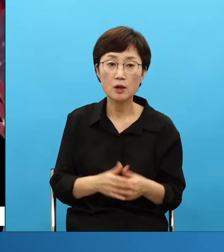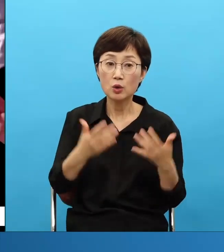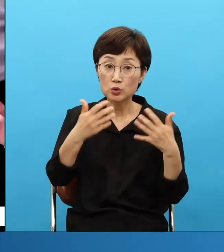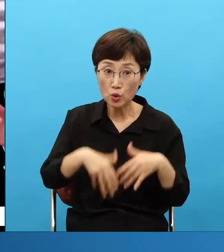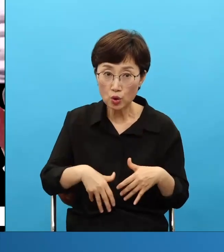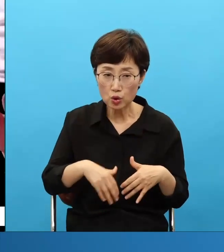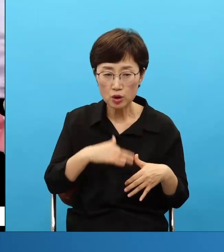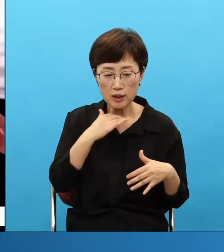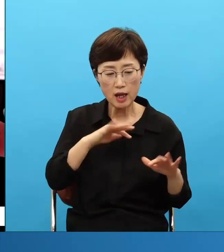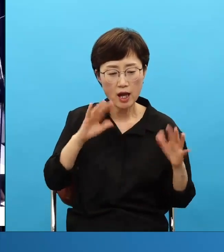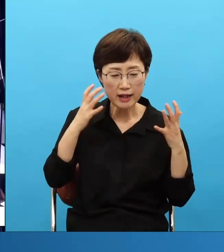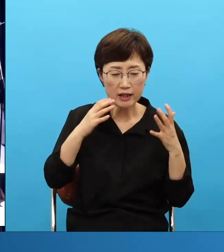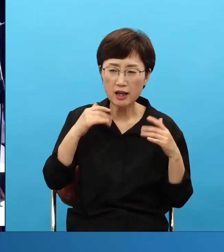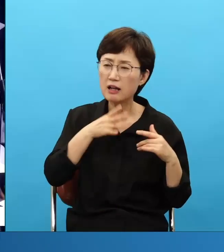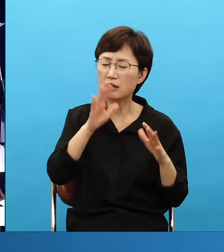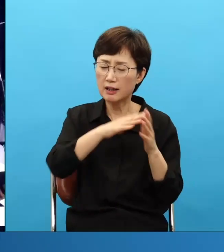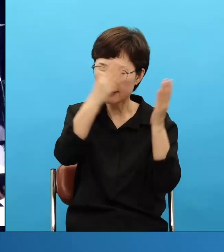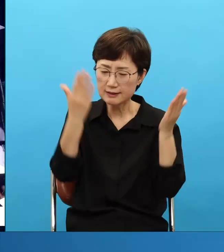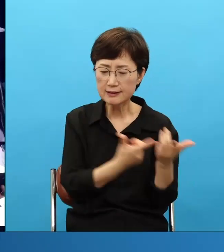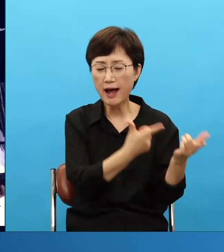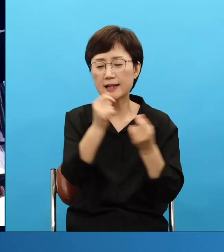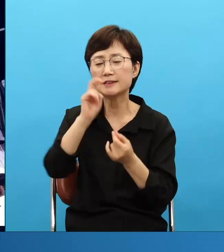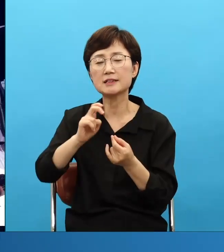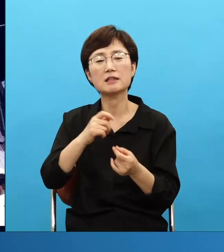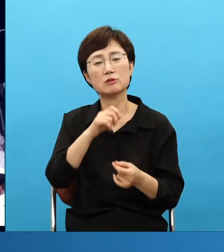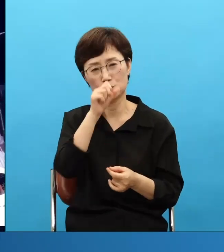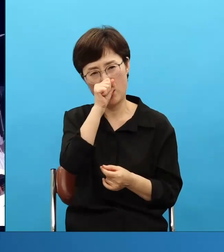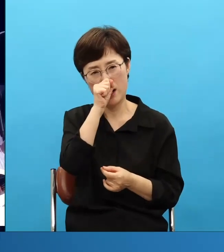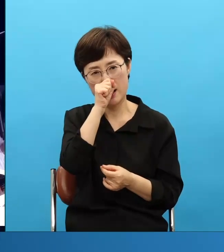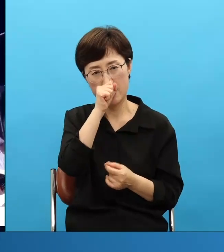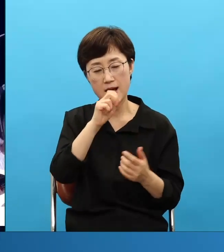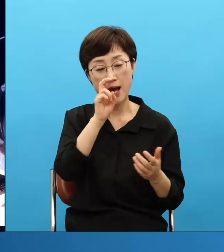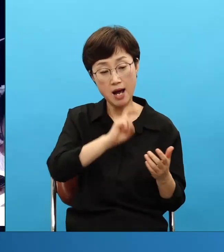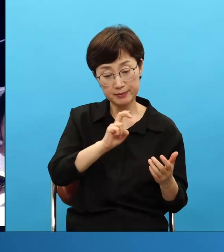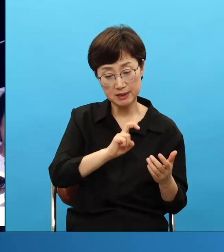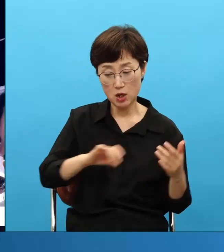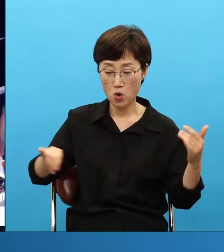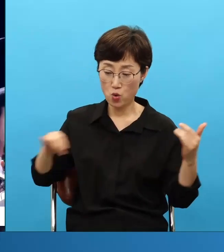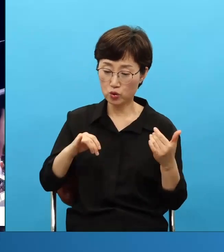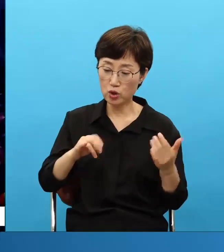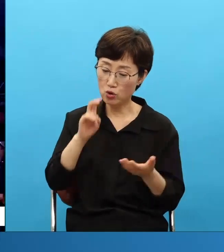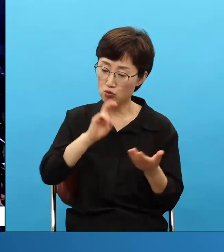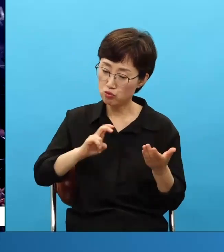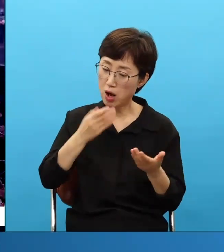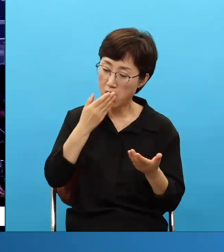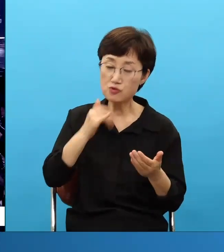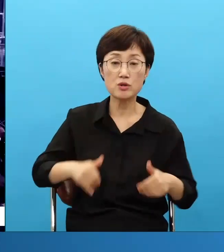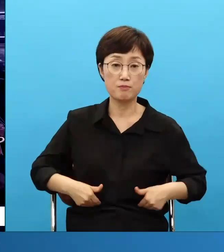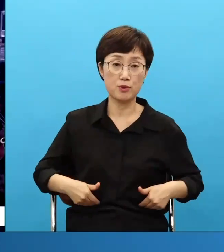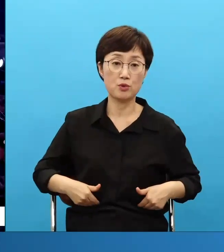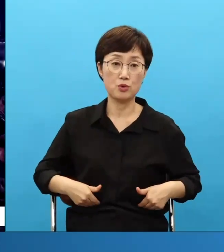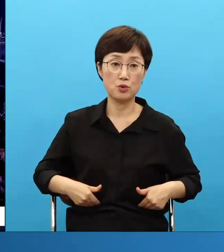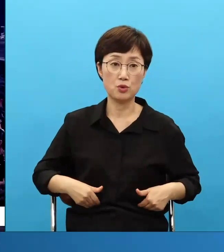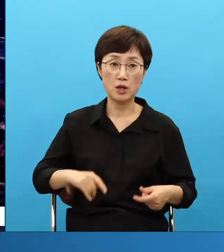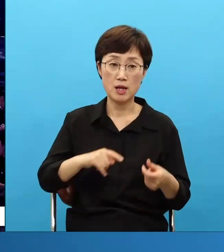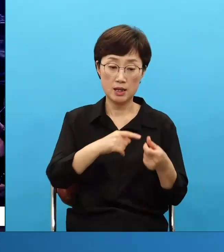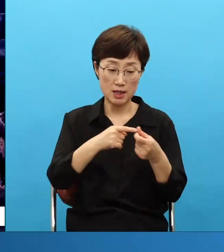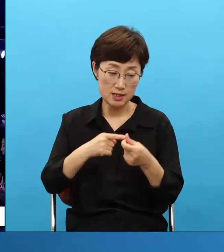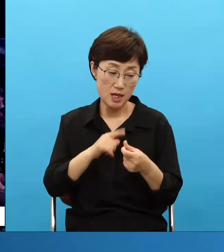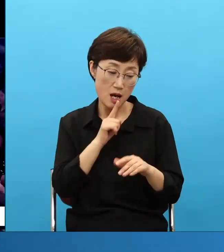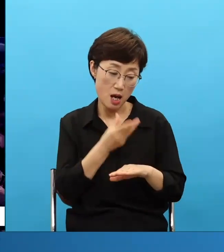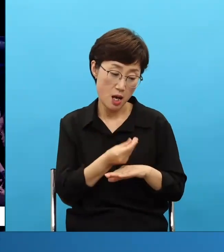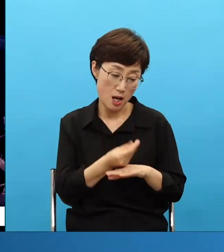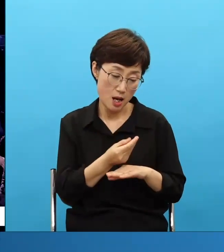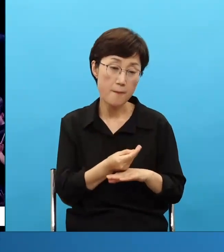찬양하기에 어려움이 없고 합창이나 오케스트라 연주로도 가능한 곡을 공모받습니다. 가사가 들어간 녹음 파일 및